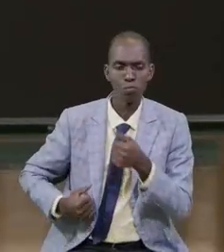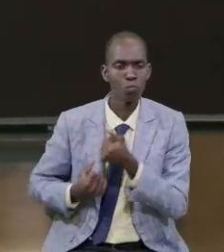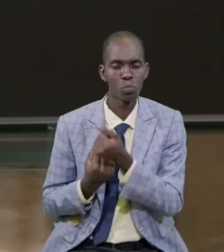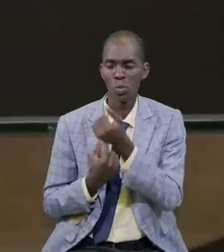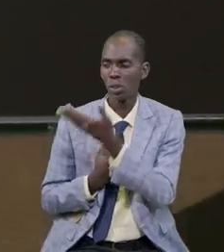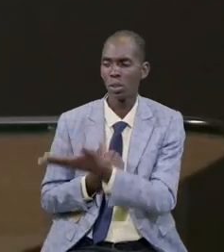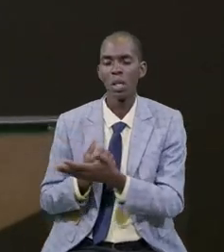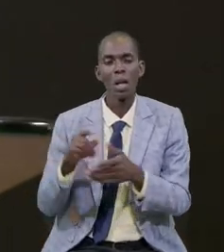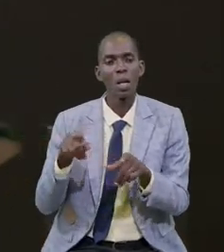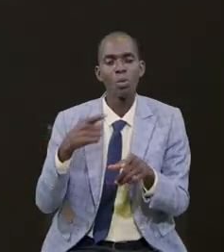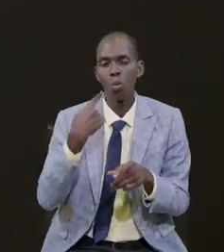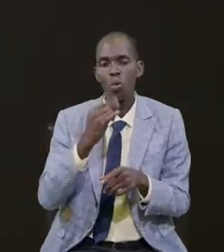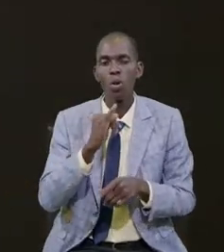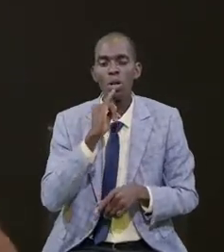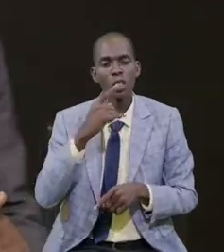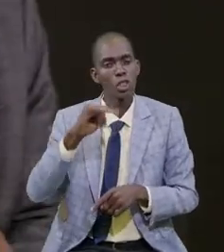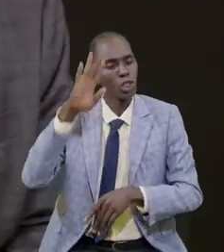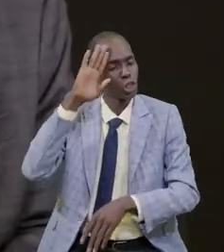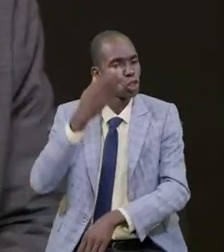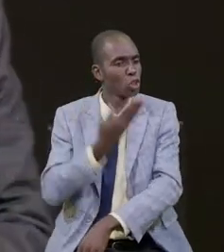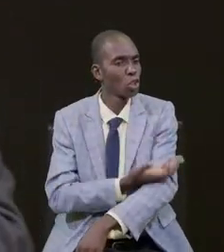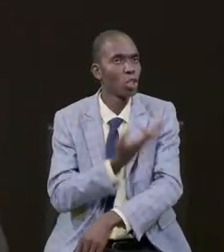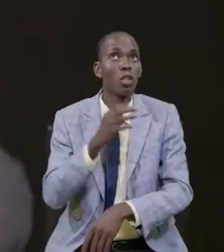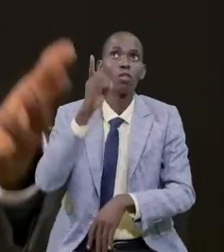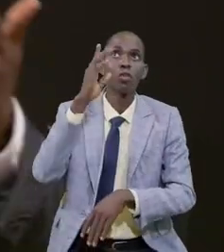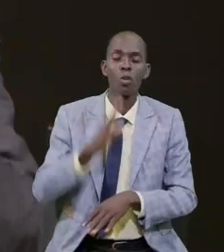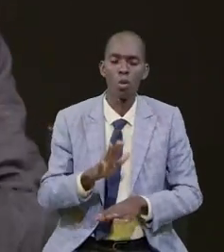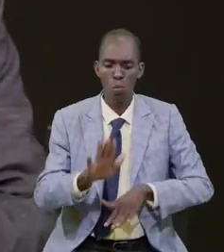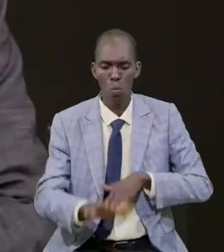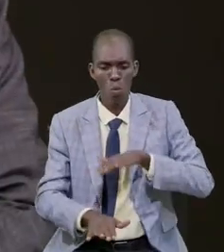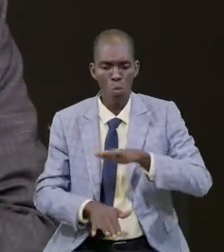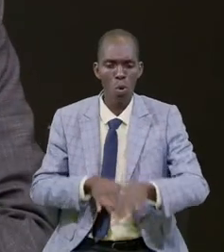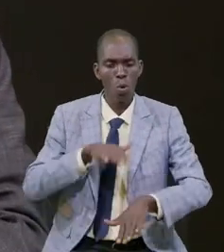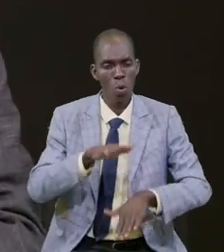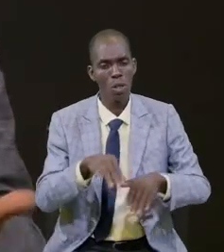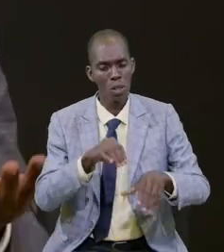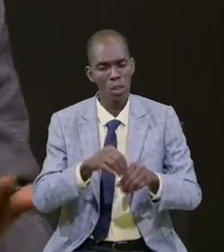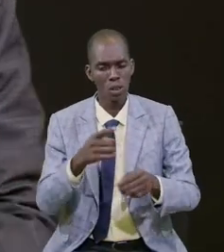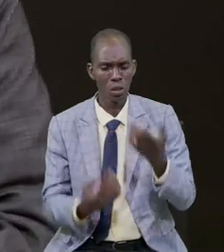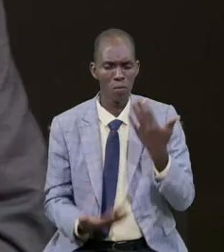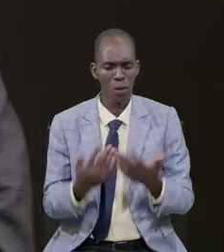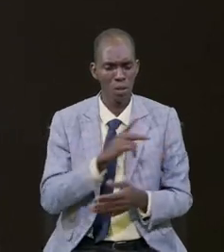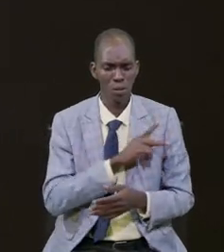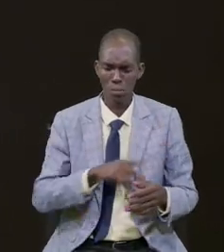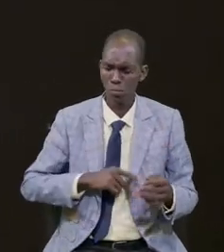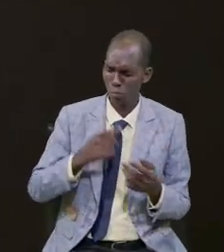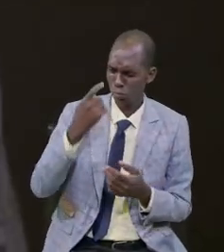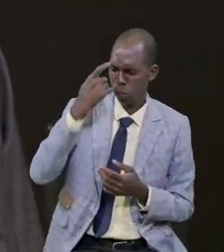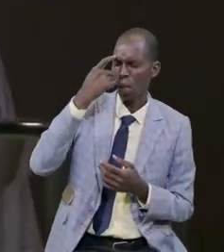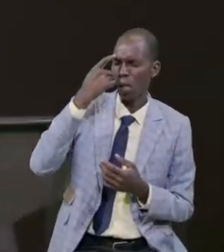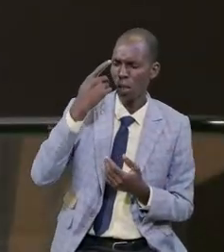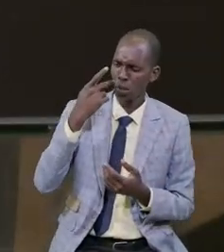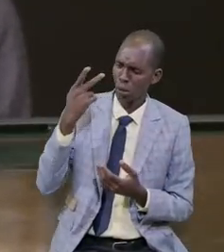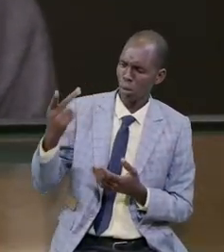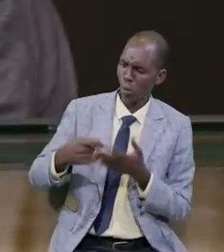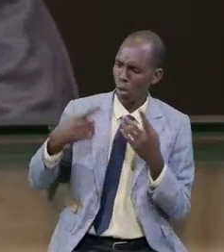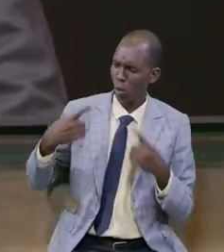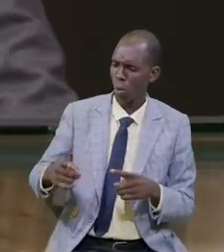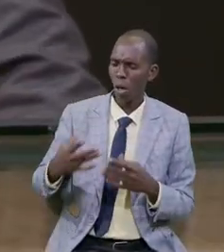venu, le Fils de Dieu du Messie est venu, et il marchait librement dans le feu. Il les a appelés, les a fait sortir du